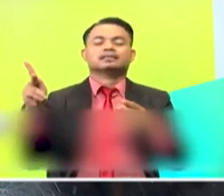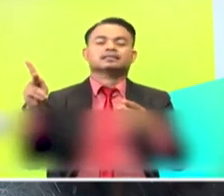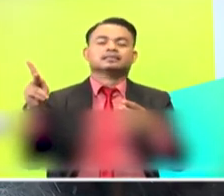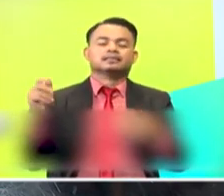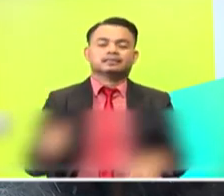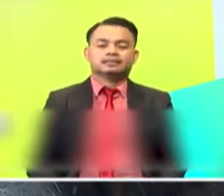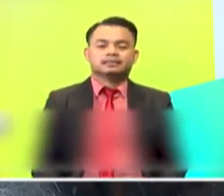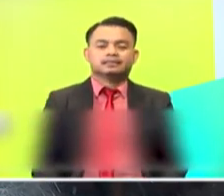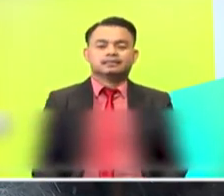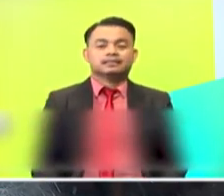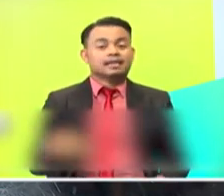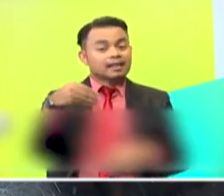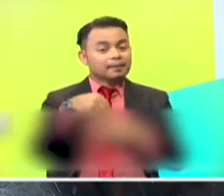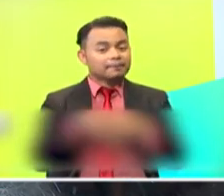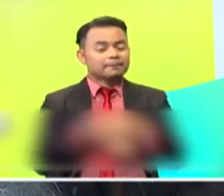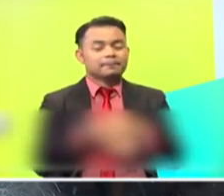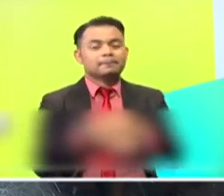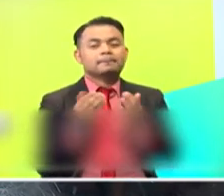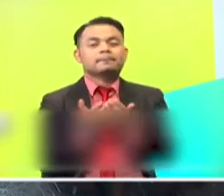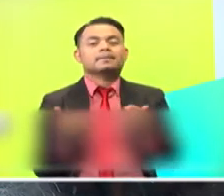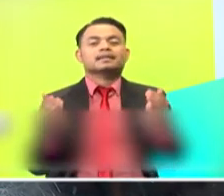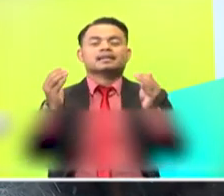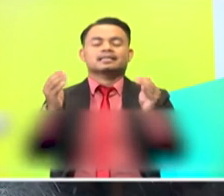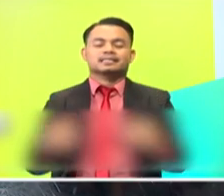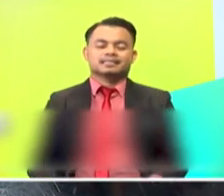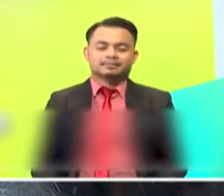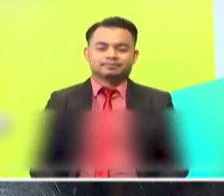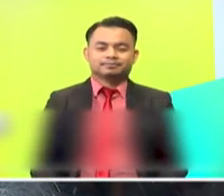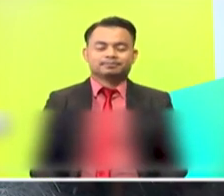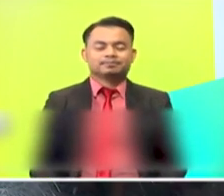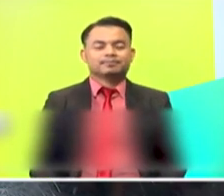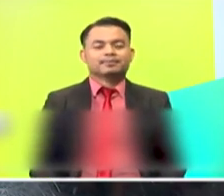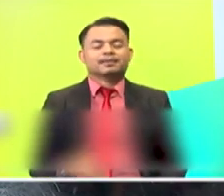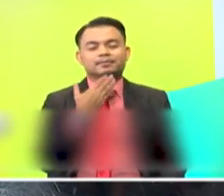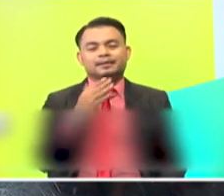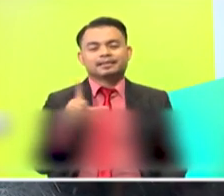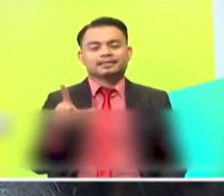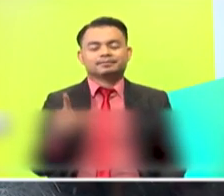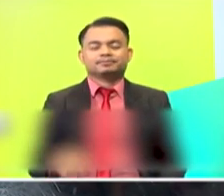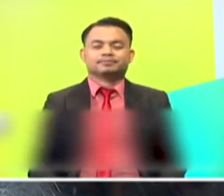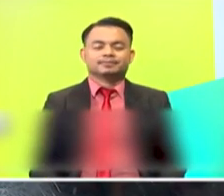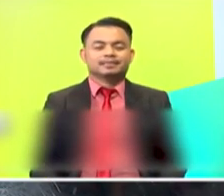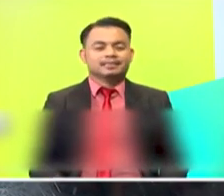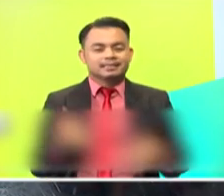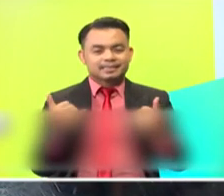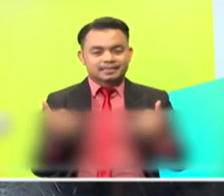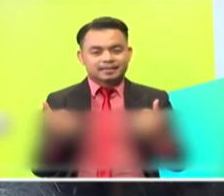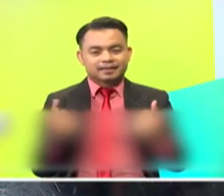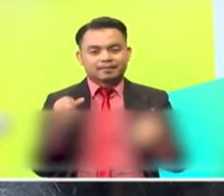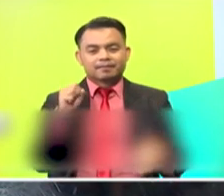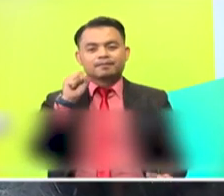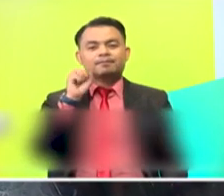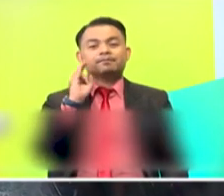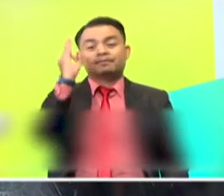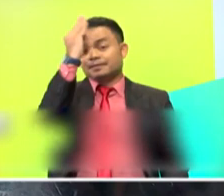kulit sego di dalam dalam kasih ya oke baiklah Cikgu bekas kuda-kuda Rooney tak